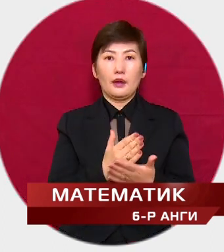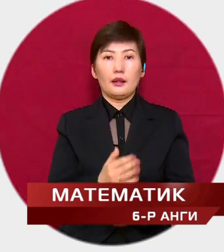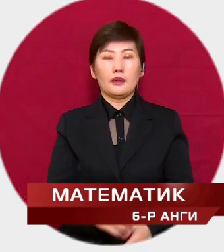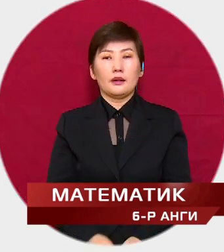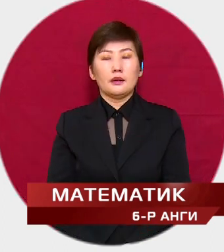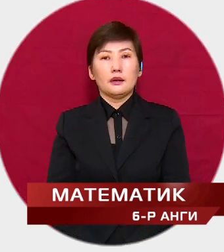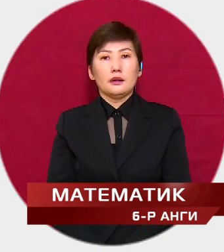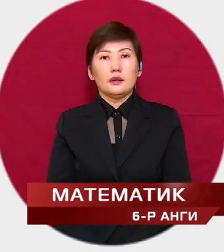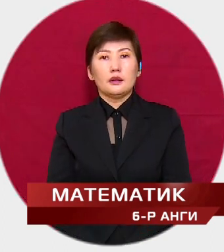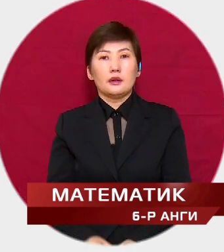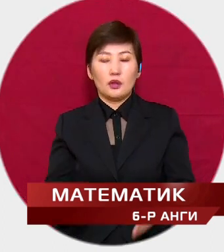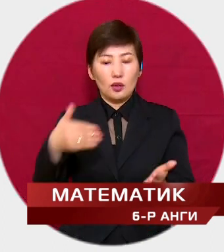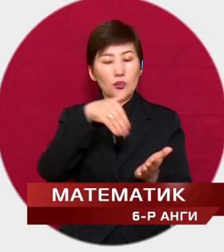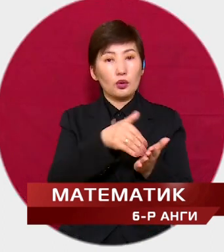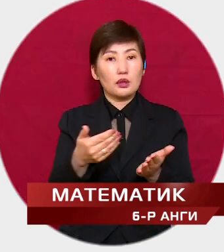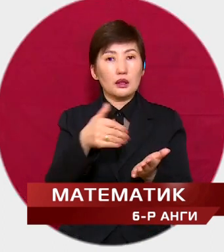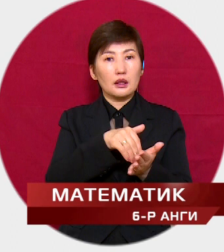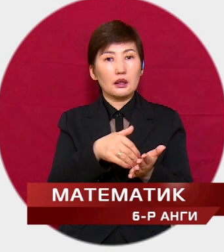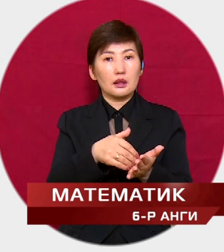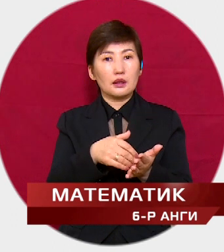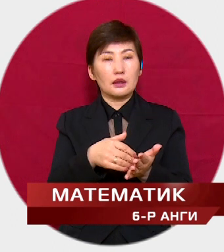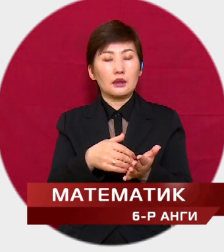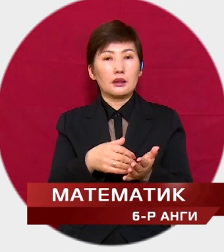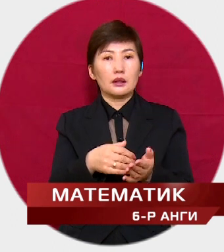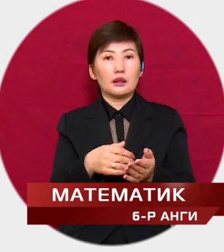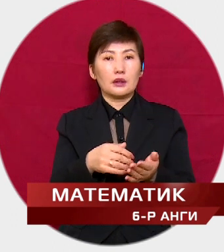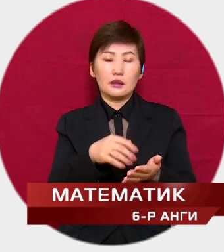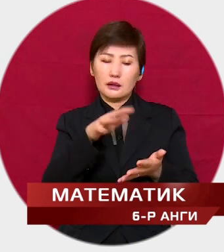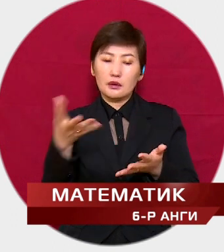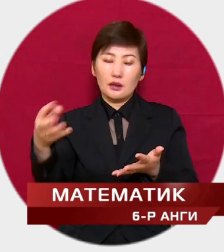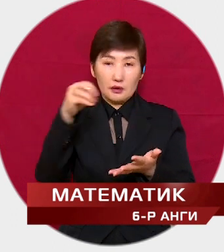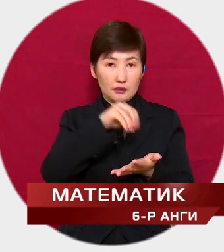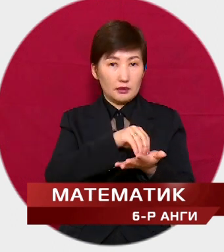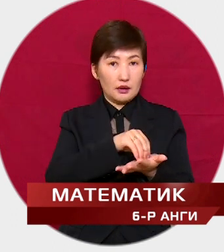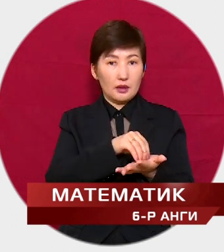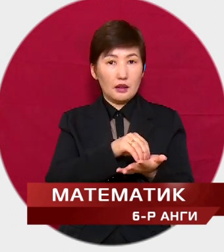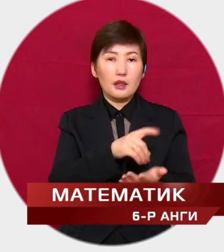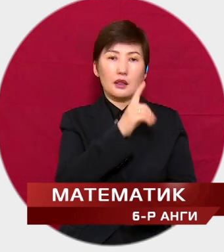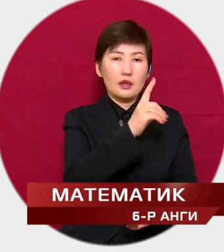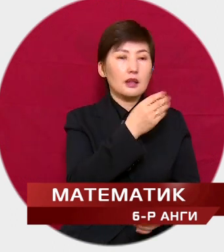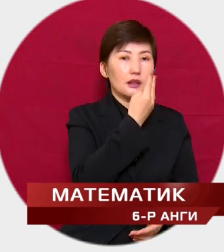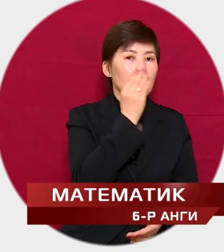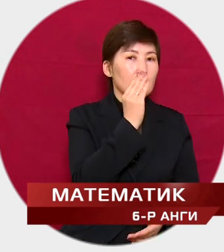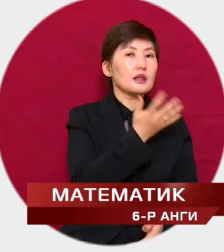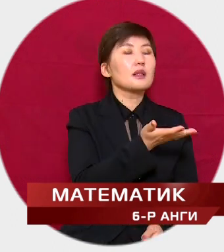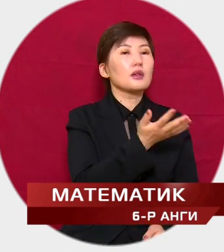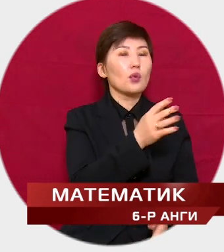За бүртгэл гэдэг дээр нь одоо жишээлбэл нэг цэцэг тарьсан хүүхэд хэд байна вэ гэдгийг бид нар бүртгэлээс харж